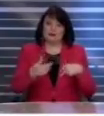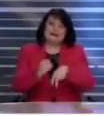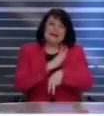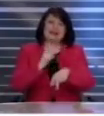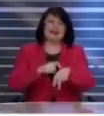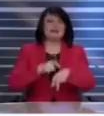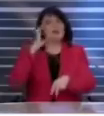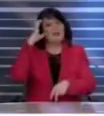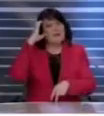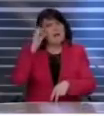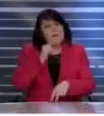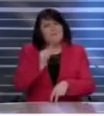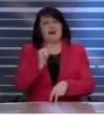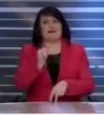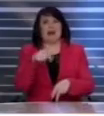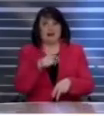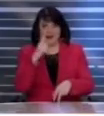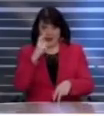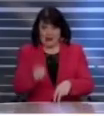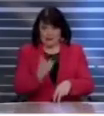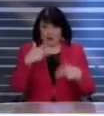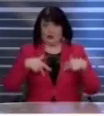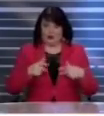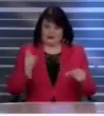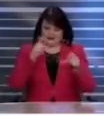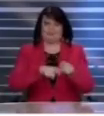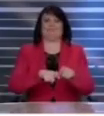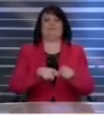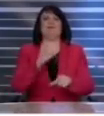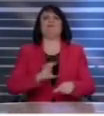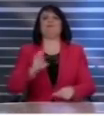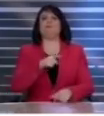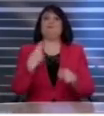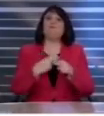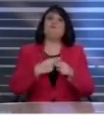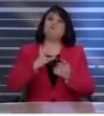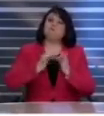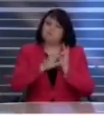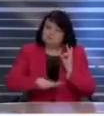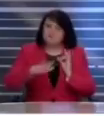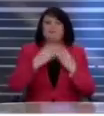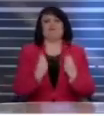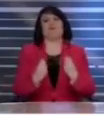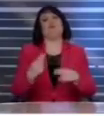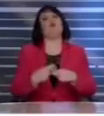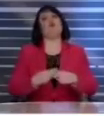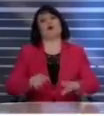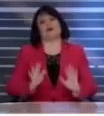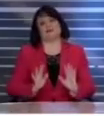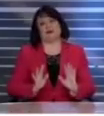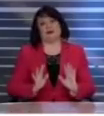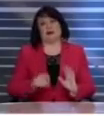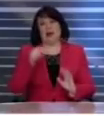και αξέχαστη, γιατί σηματοδότησε την συμφιλίωση της ιστορίας και της ευρωπαϊκής γεωγραφίας. Ήταν, αν θέλετε, η